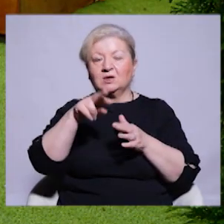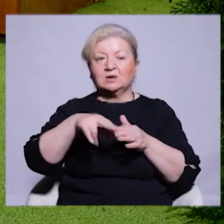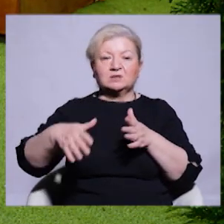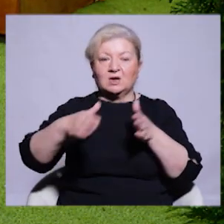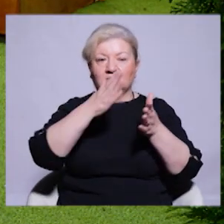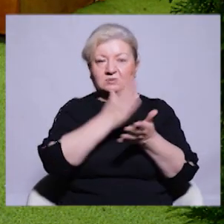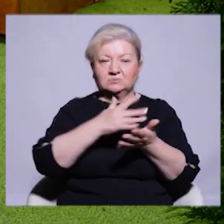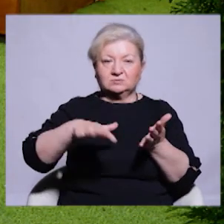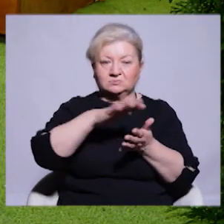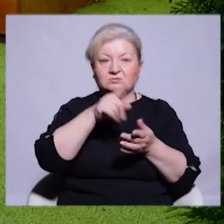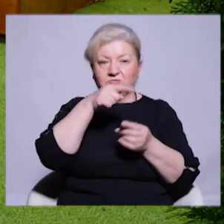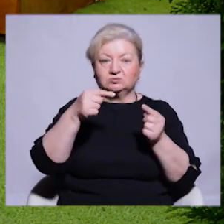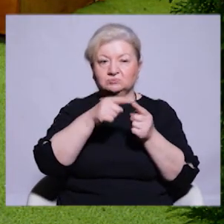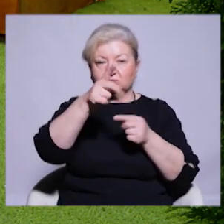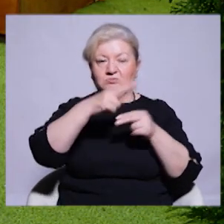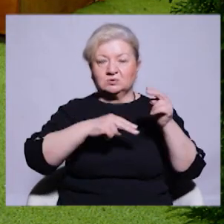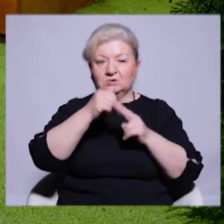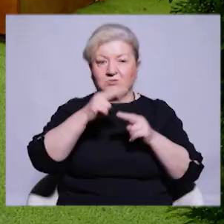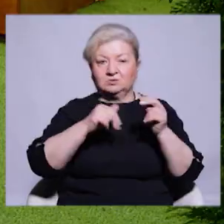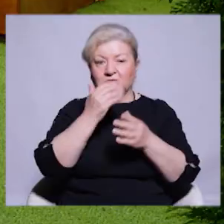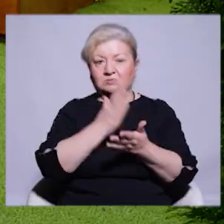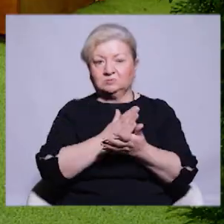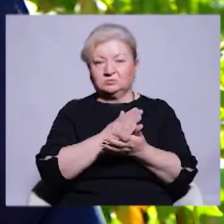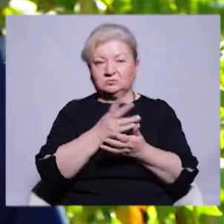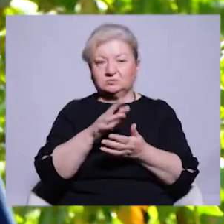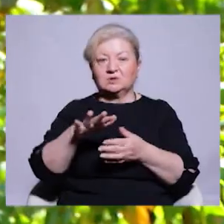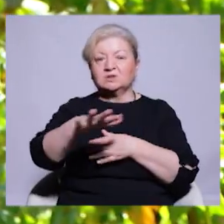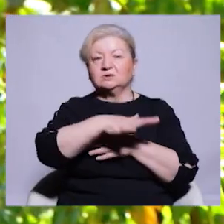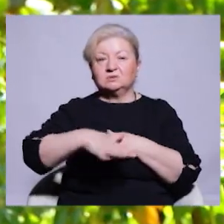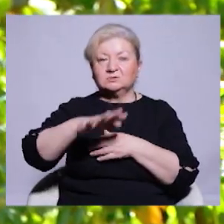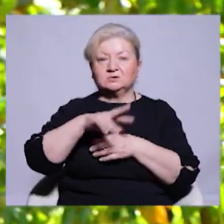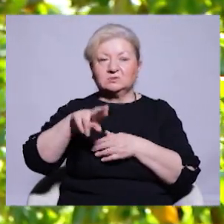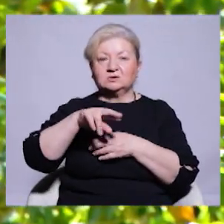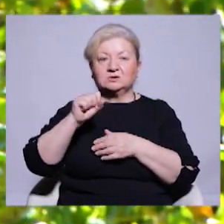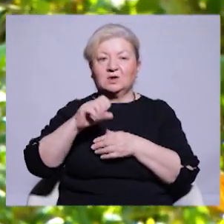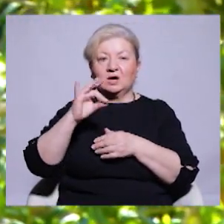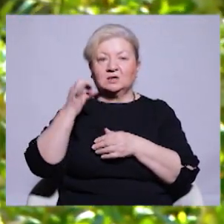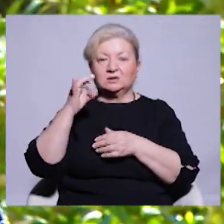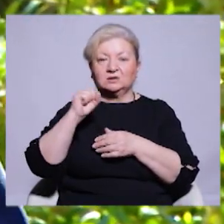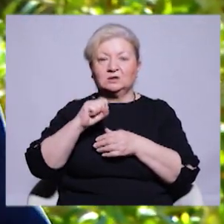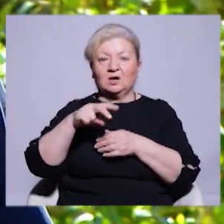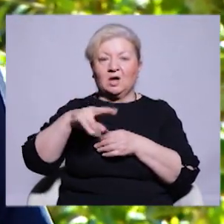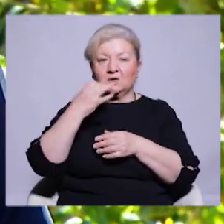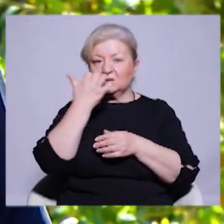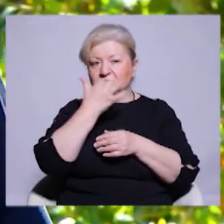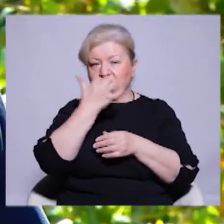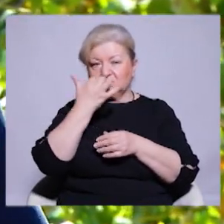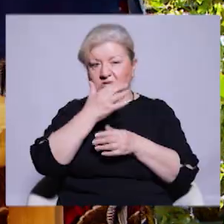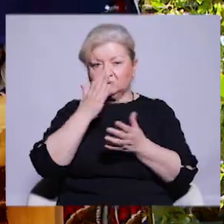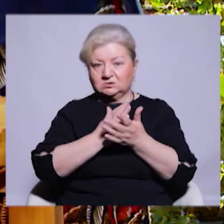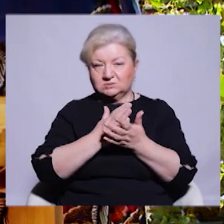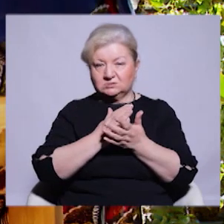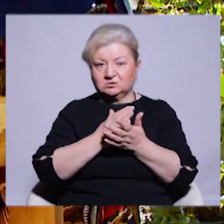დარიალი სწორედ ვახტანგ გორგასლის დამსახურება გახლავთ. დარიალი ბავშვებო ოსური სიტყვაა და ნიშნავს დარ